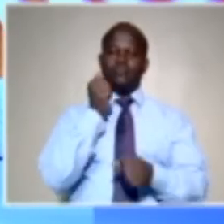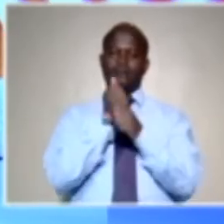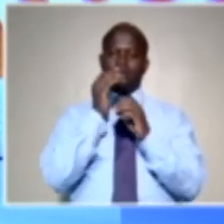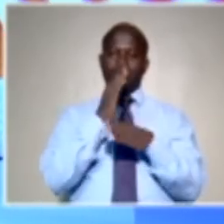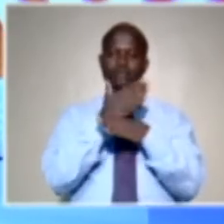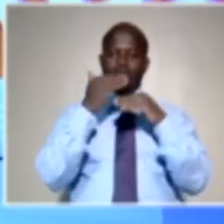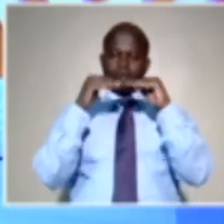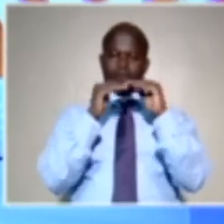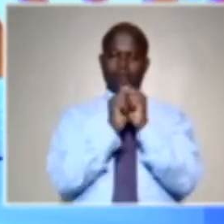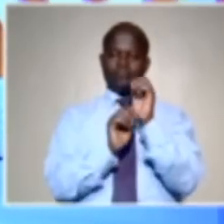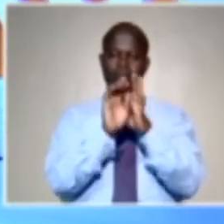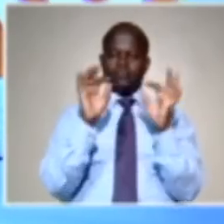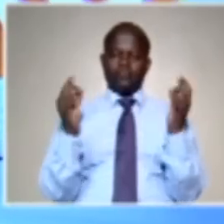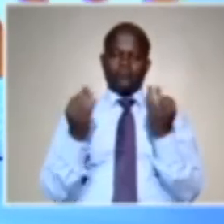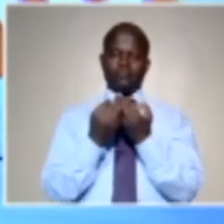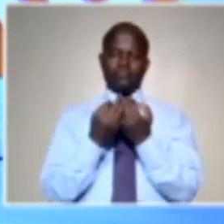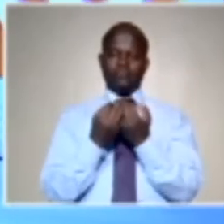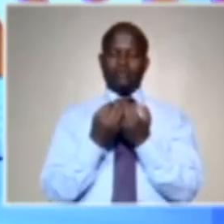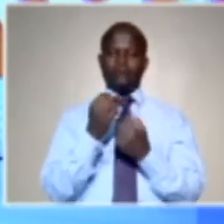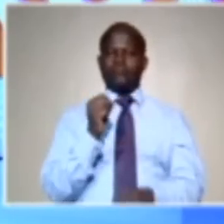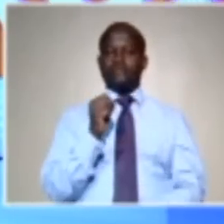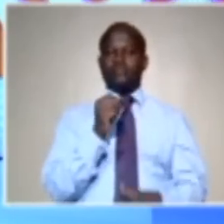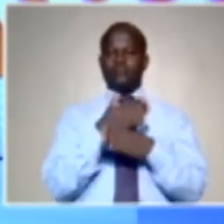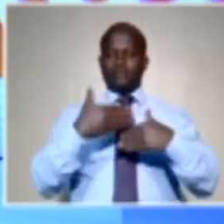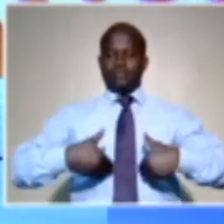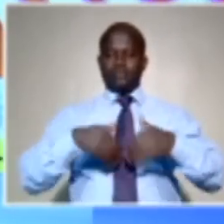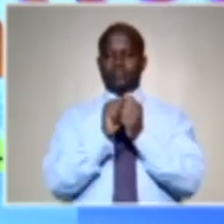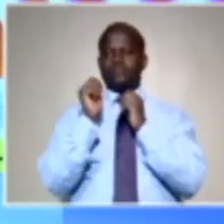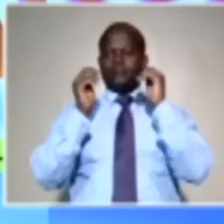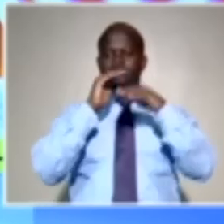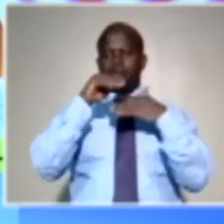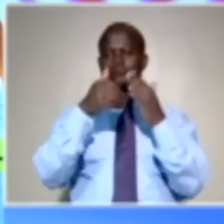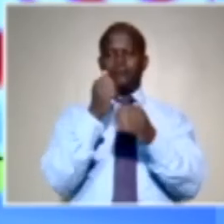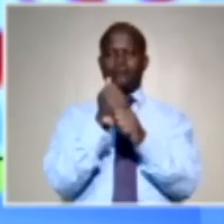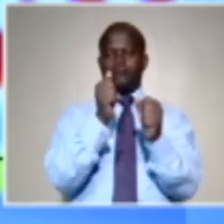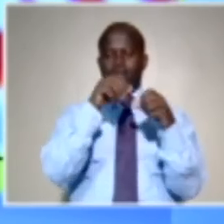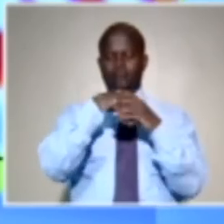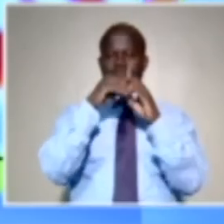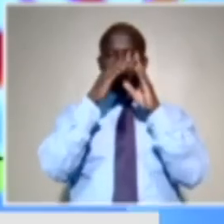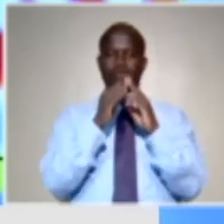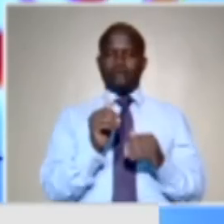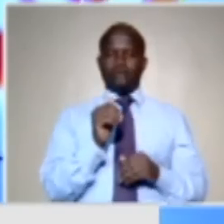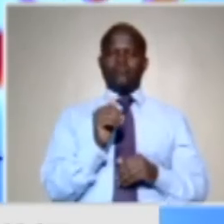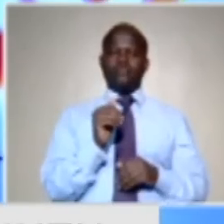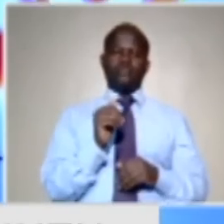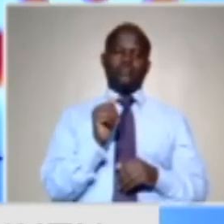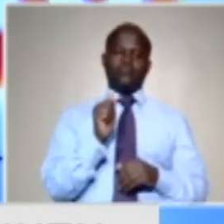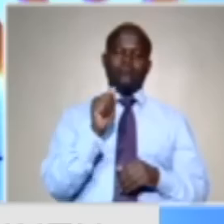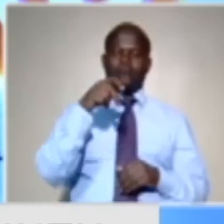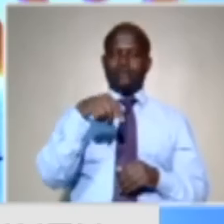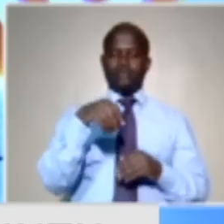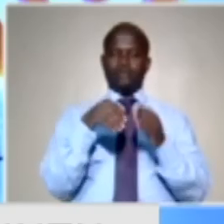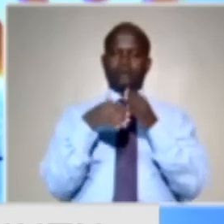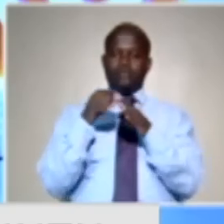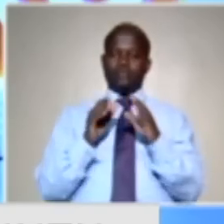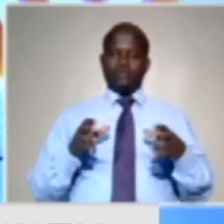ba Minisiteri y'Uburinganire n'Iterambere ry'Umuryango, Minisiteri y'Urubyiruko n'izindi nzego zikorera mu nyubako ya A&P Building ku Kacyiru